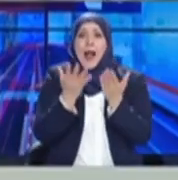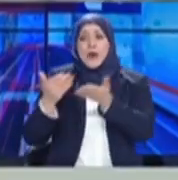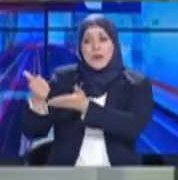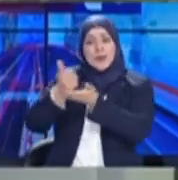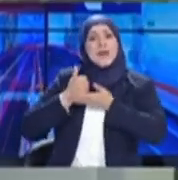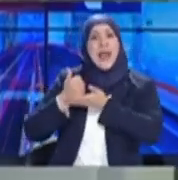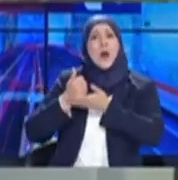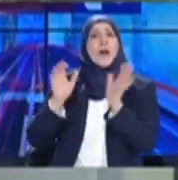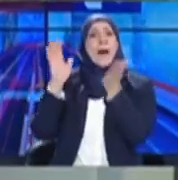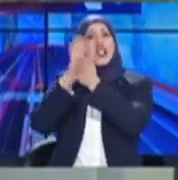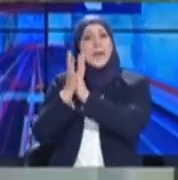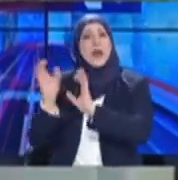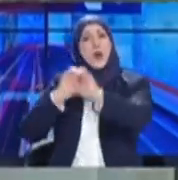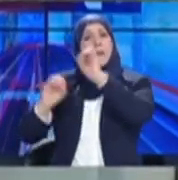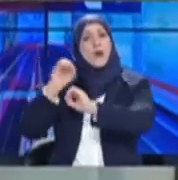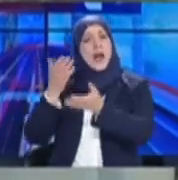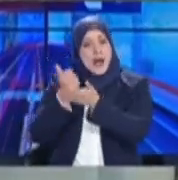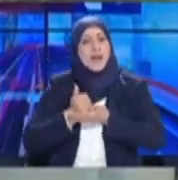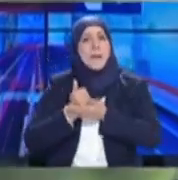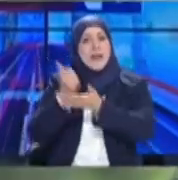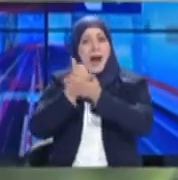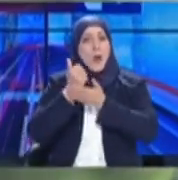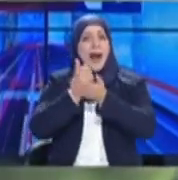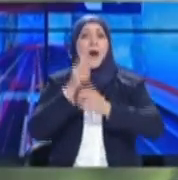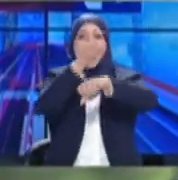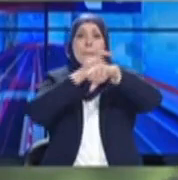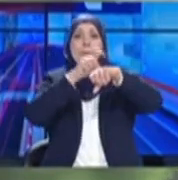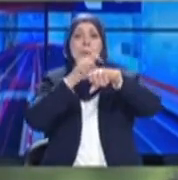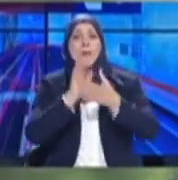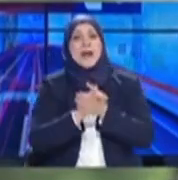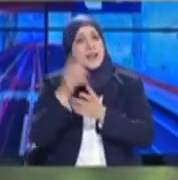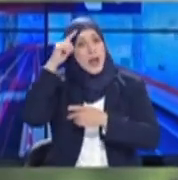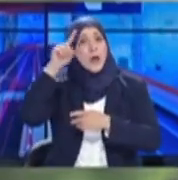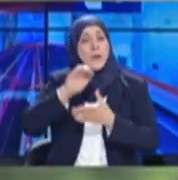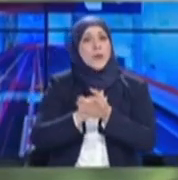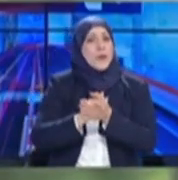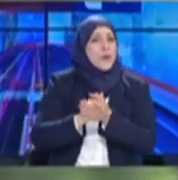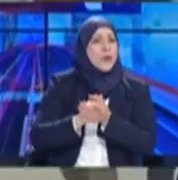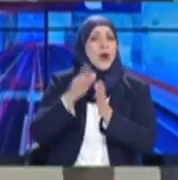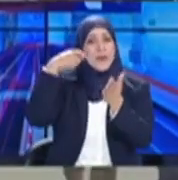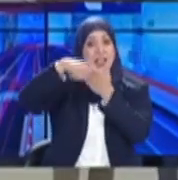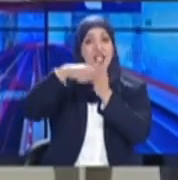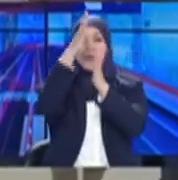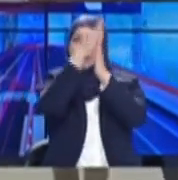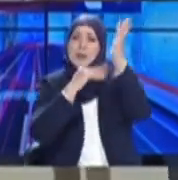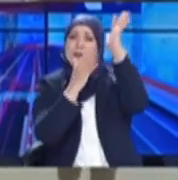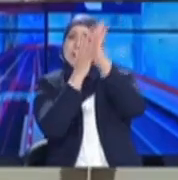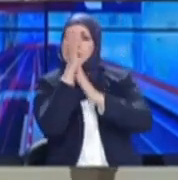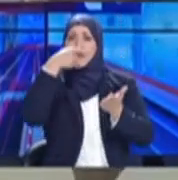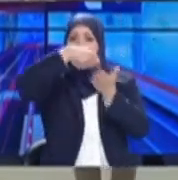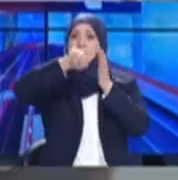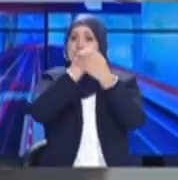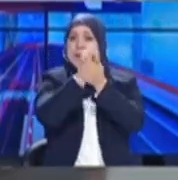مكونات المجتمع المدني وميسوري الحال من ابناء الجهه الى اقتناء لوازم التعقيم وادوات الحمايه ل لا عون